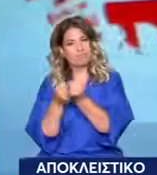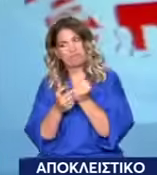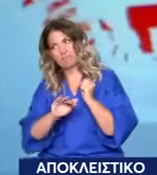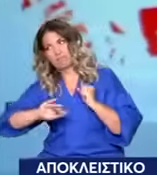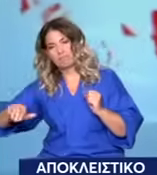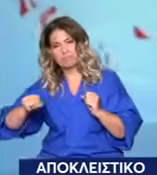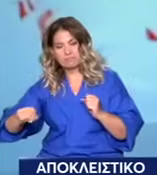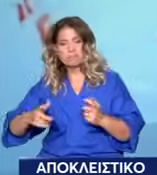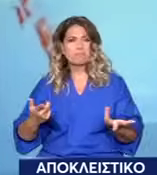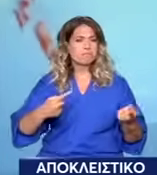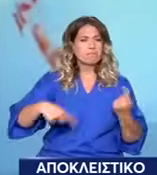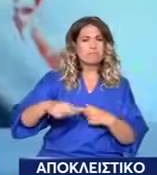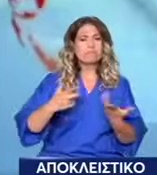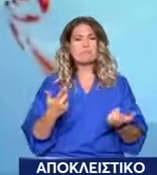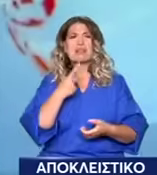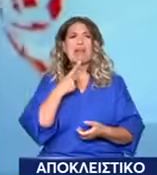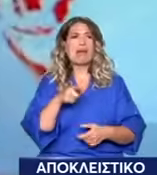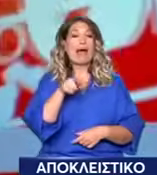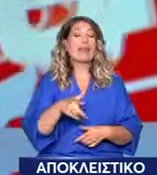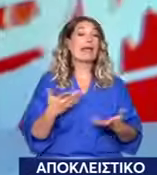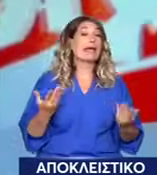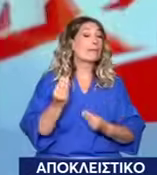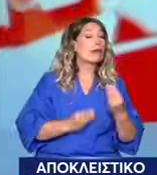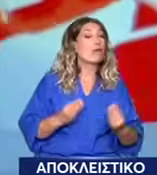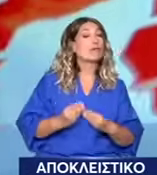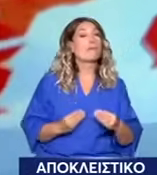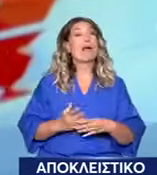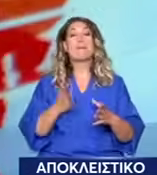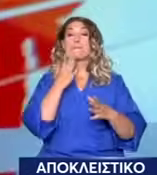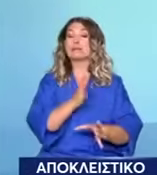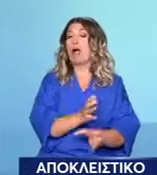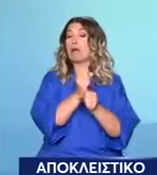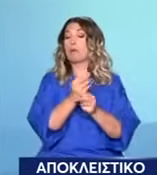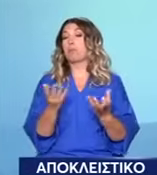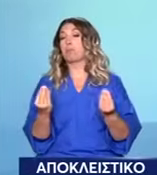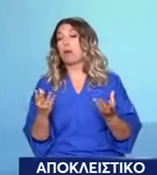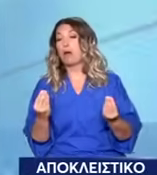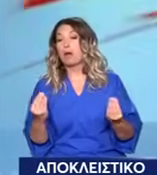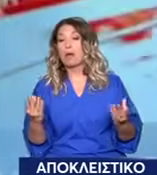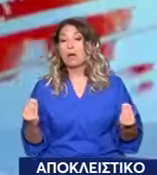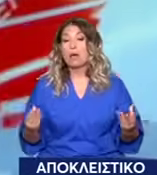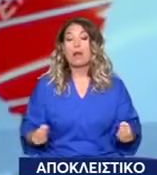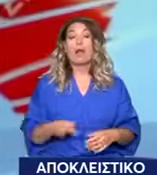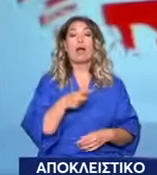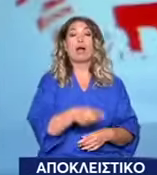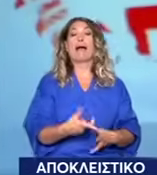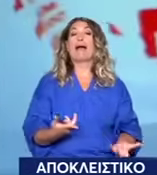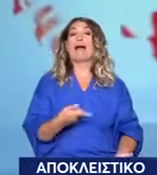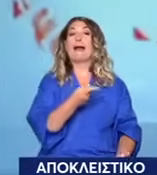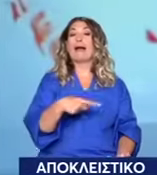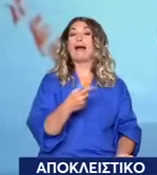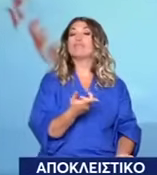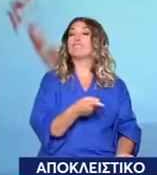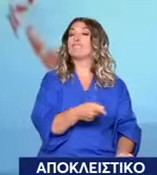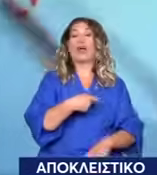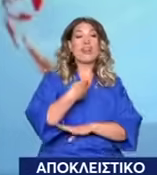μπορεί να μην λειτουργεί, ότι υπάρχουν νέοι συνεργάτες στο γραφείο που δεν έχουν τα 100 ευρώ να βάλουν από την τσέπη τους για να κάνουν ένα ταξίδι, να